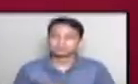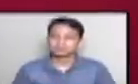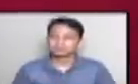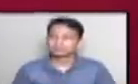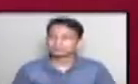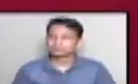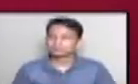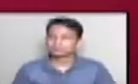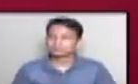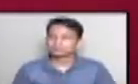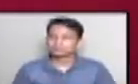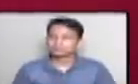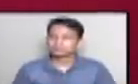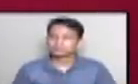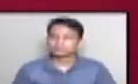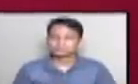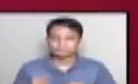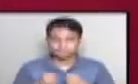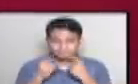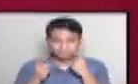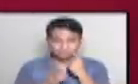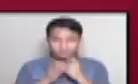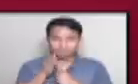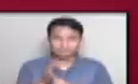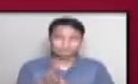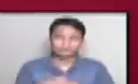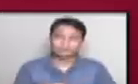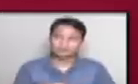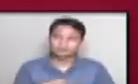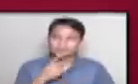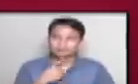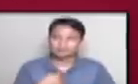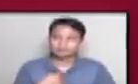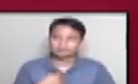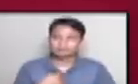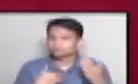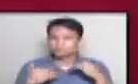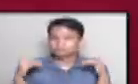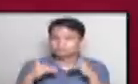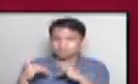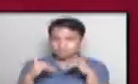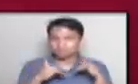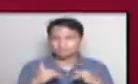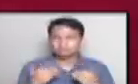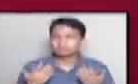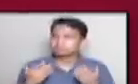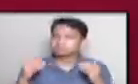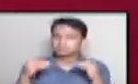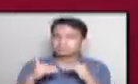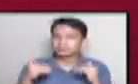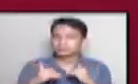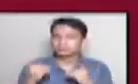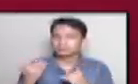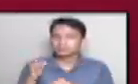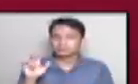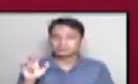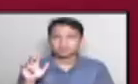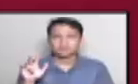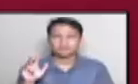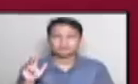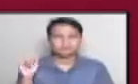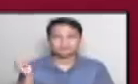on the spot? Tinabal kami. On the spot. Kasi nagpatawag siya ng meeting, mga alas 3 na ata doon sa mga